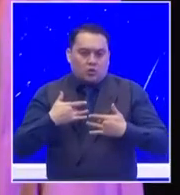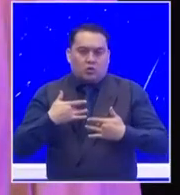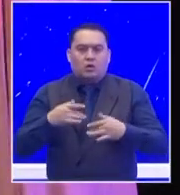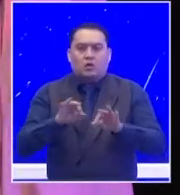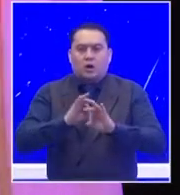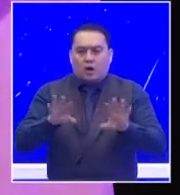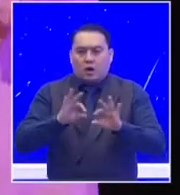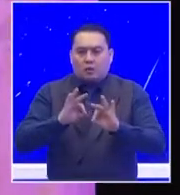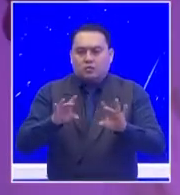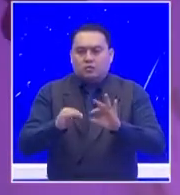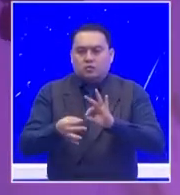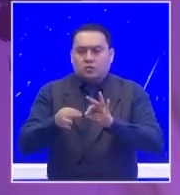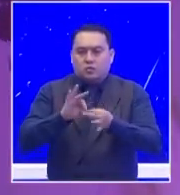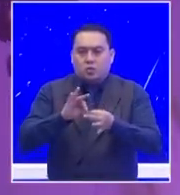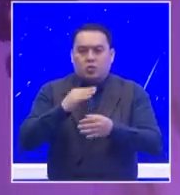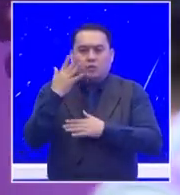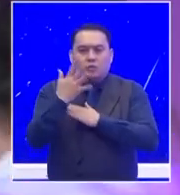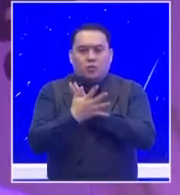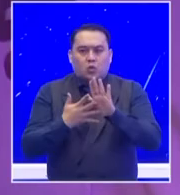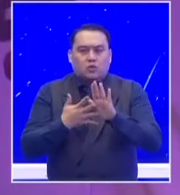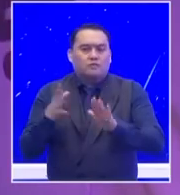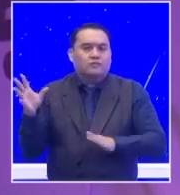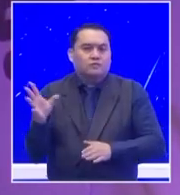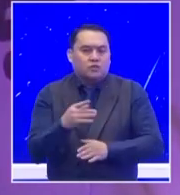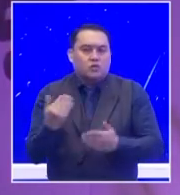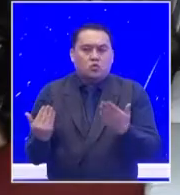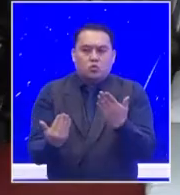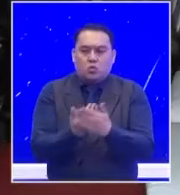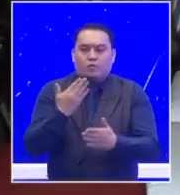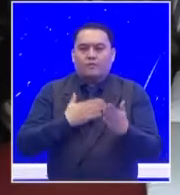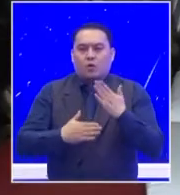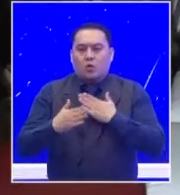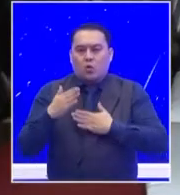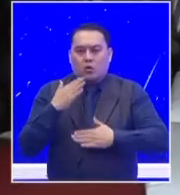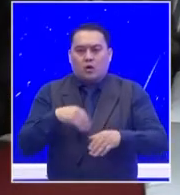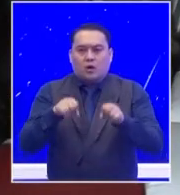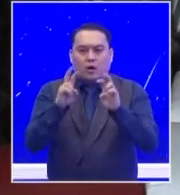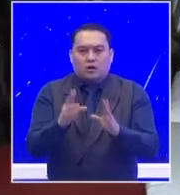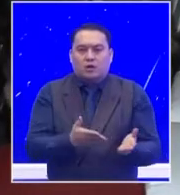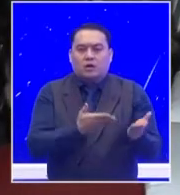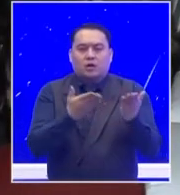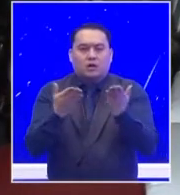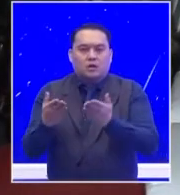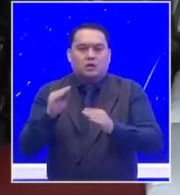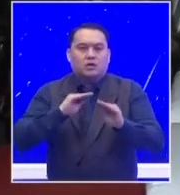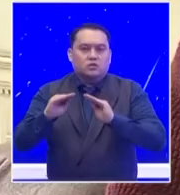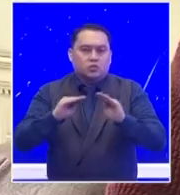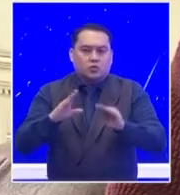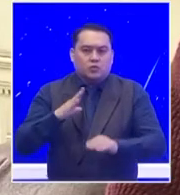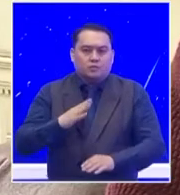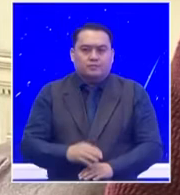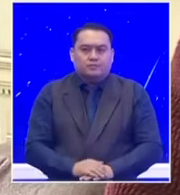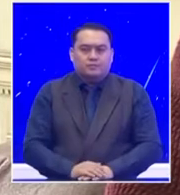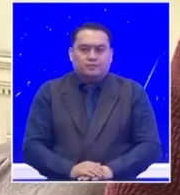ой айтар, түйінді тұстары көп. Жетісулықтар тамашалаған жаңа қойылымға Қуандық Қасым арнайы шақыртылып режиссерлік еткен.